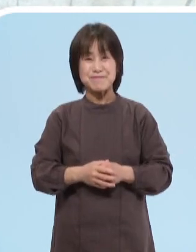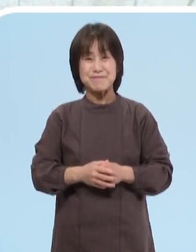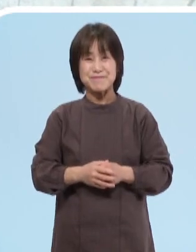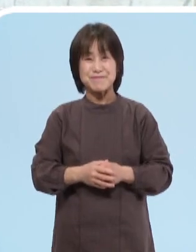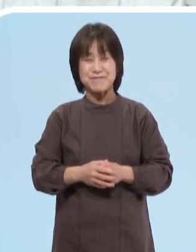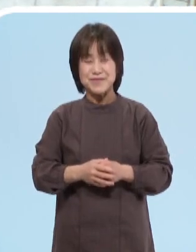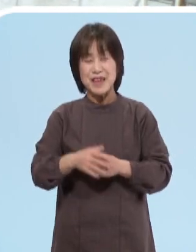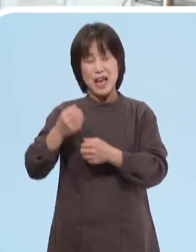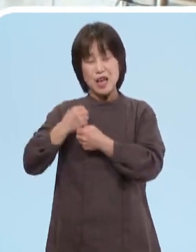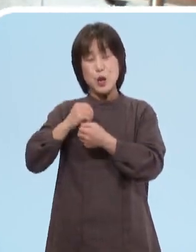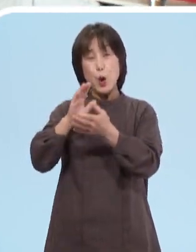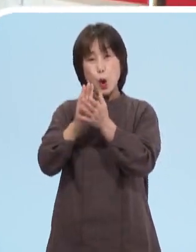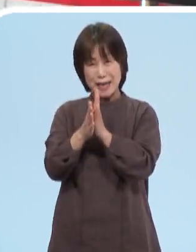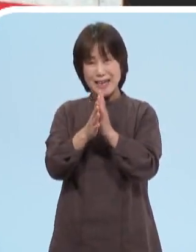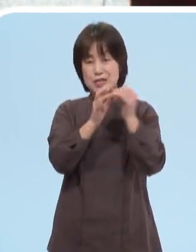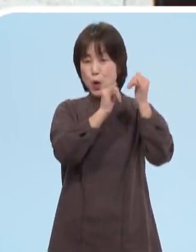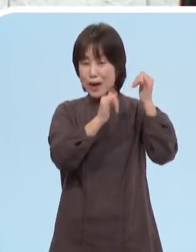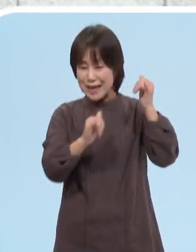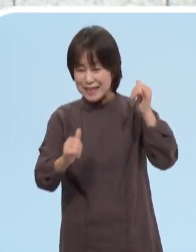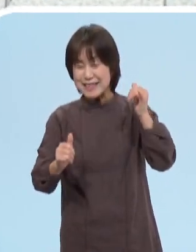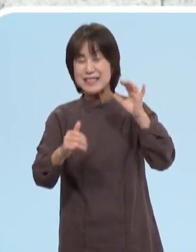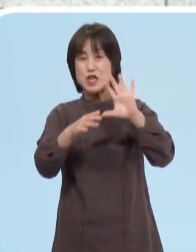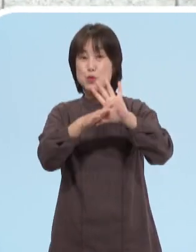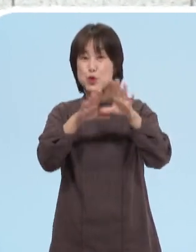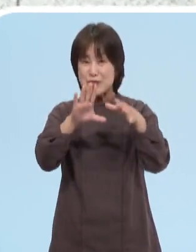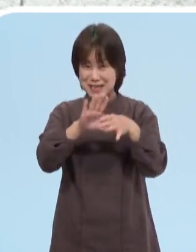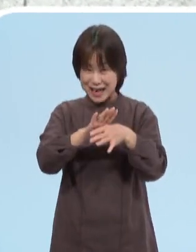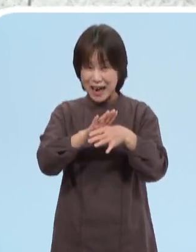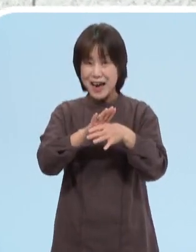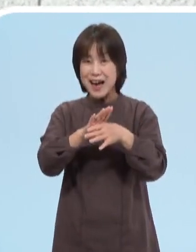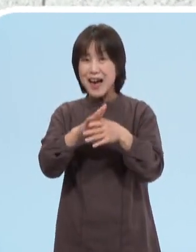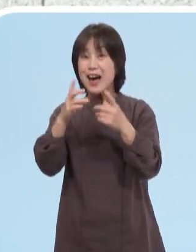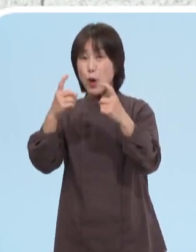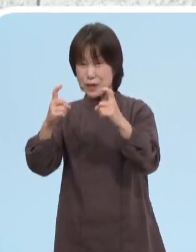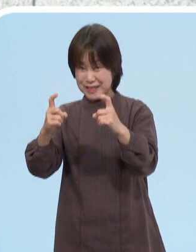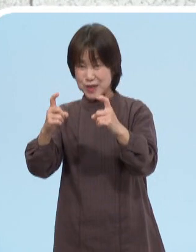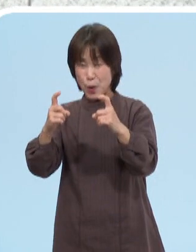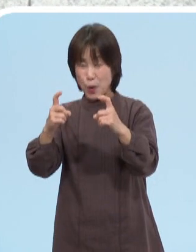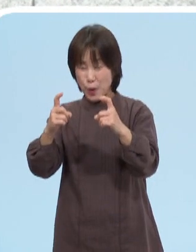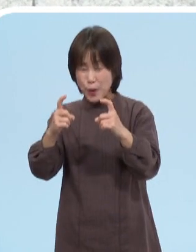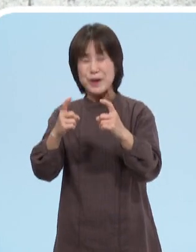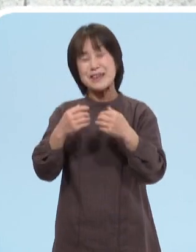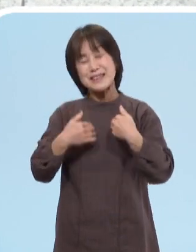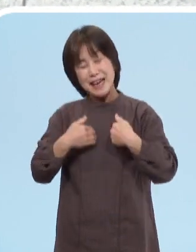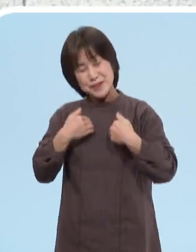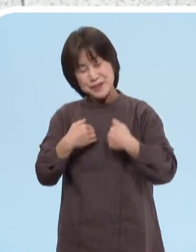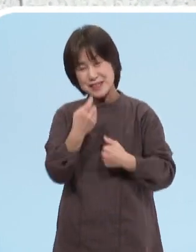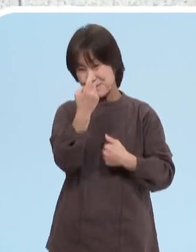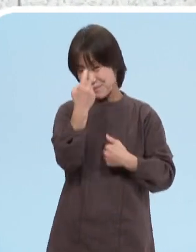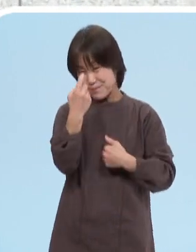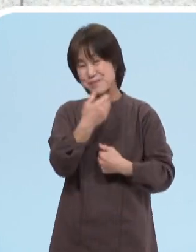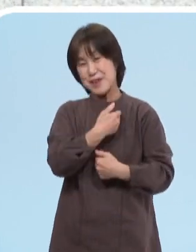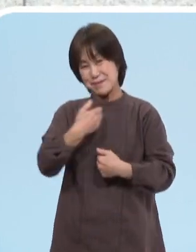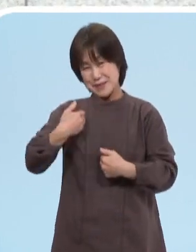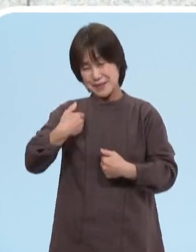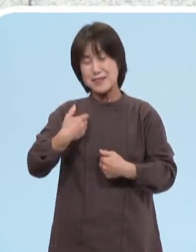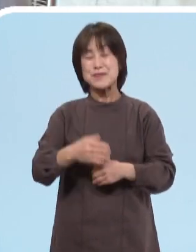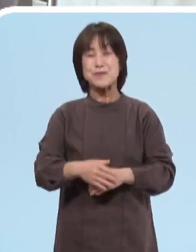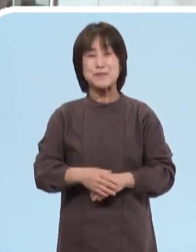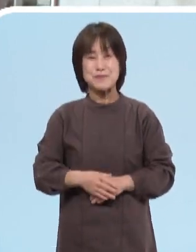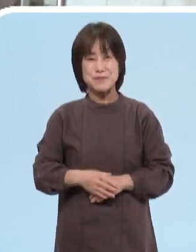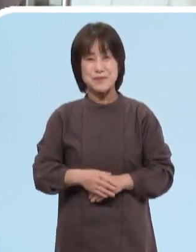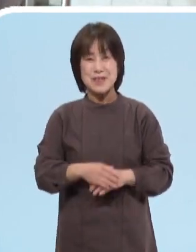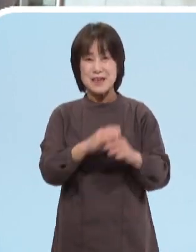か。 はい、兵庫県の歴史や文化、それから姫路城のことなどを、楽しみながら学んでいただける博物館です